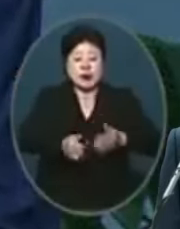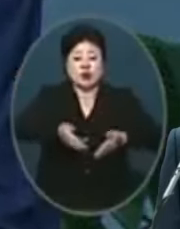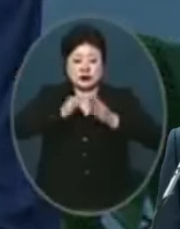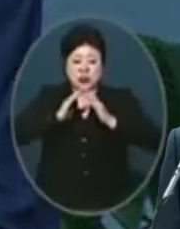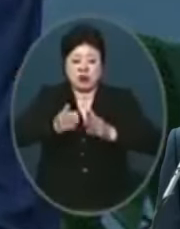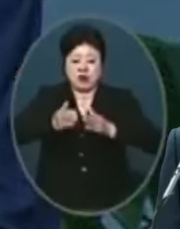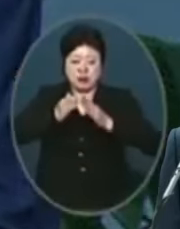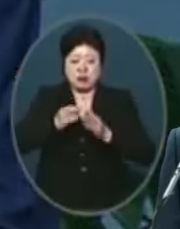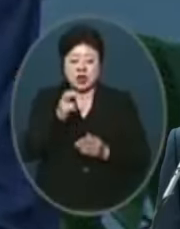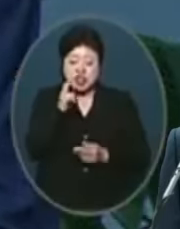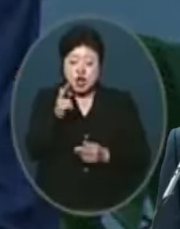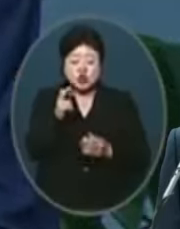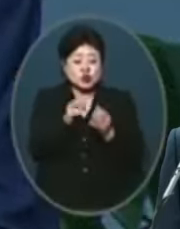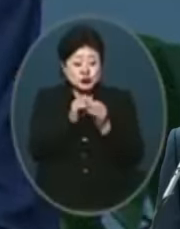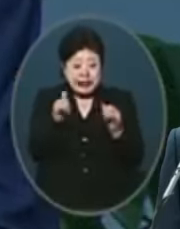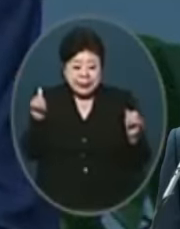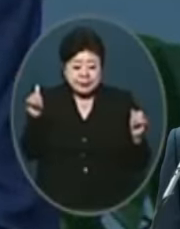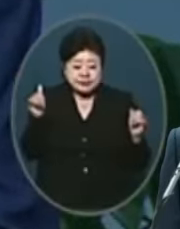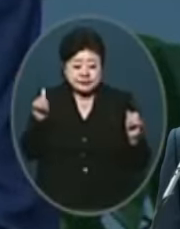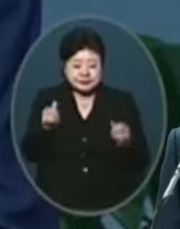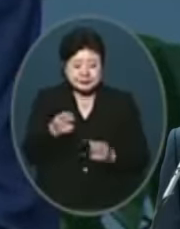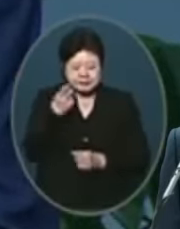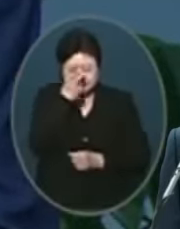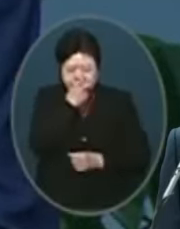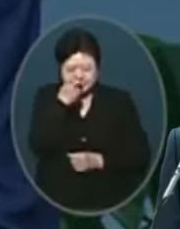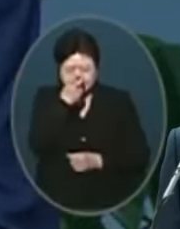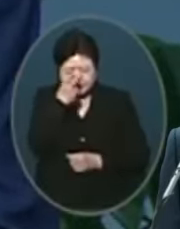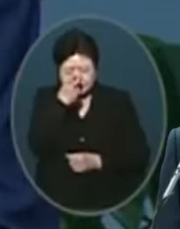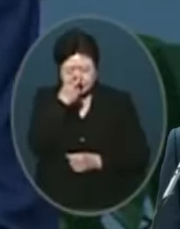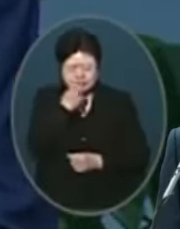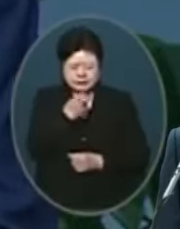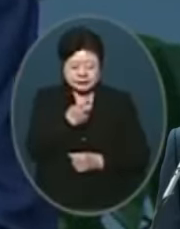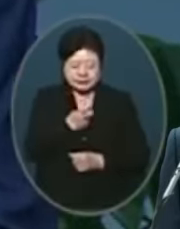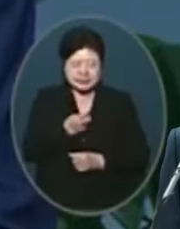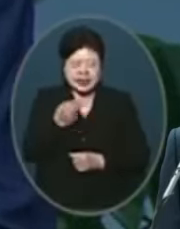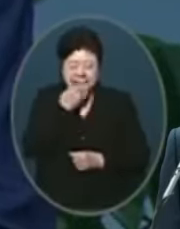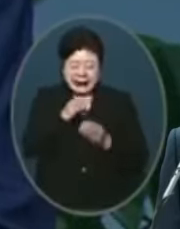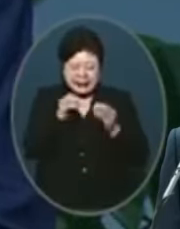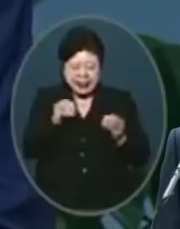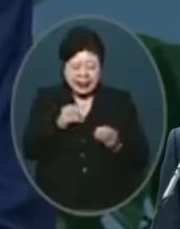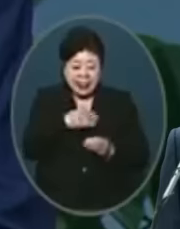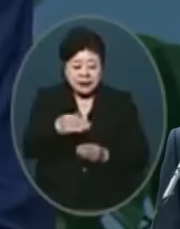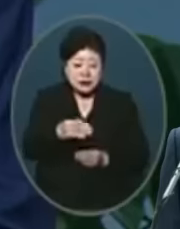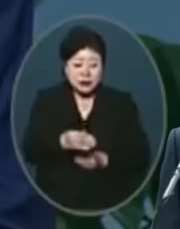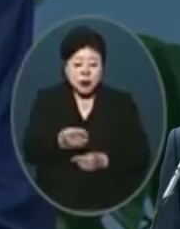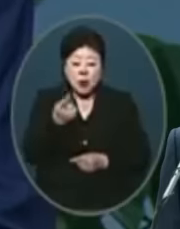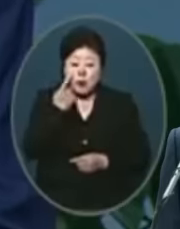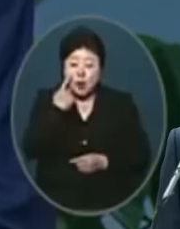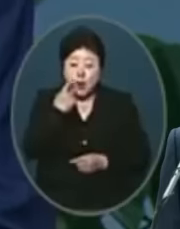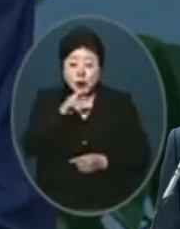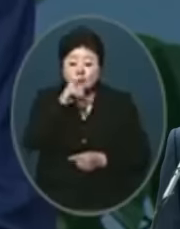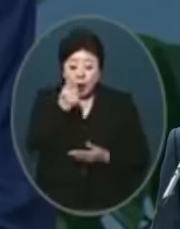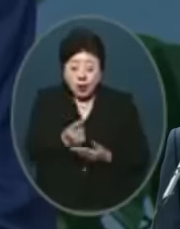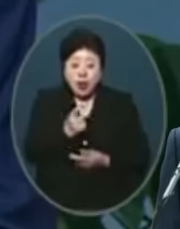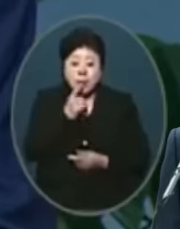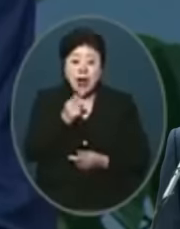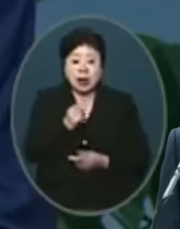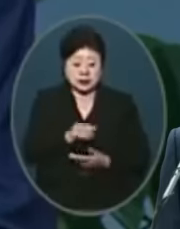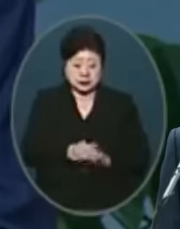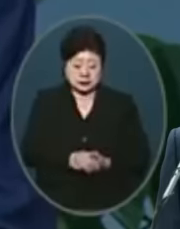세워서 열두 명의 정탐꾼을 가나안 땅에 들어가서 정탐을